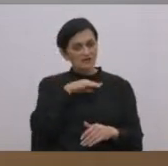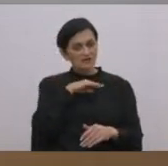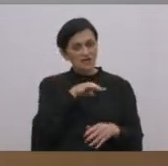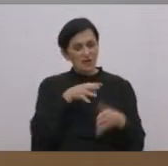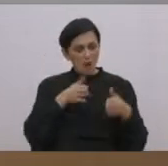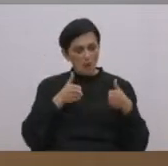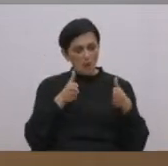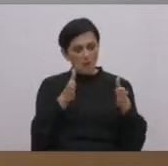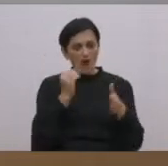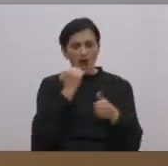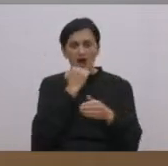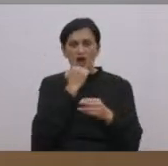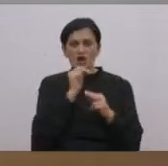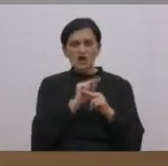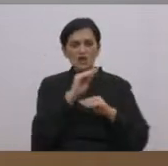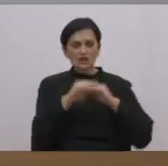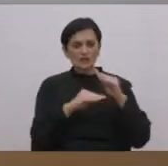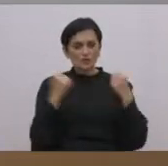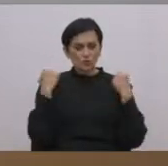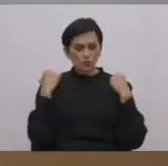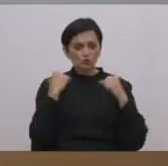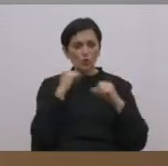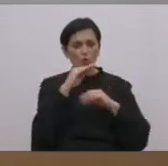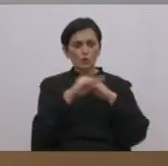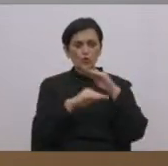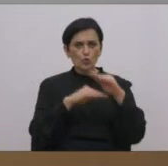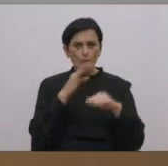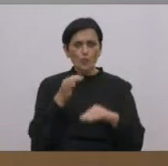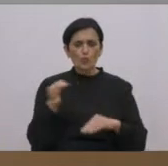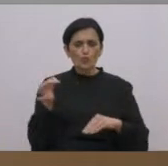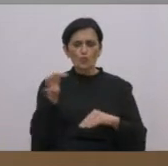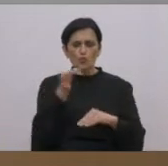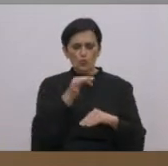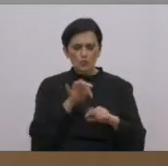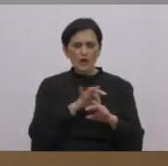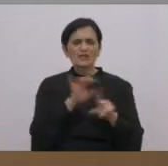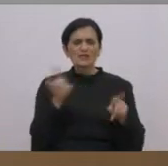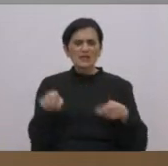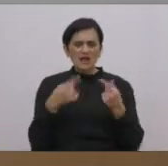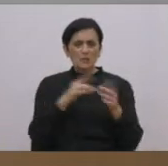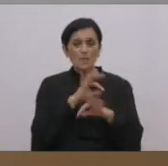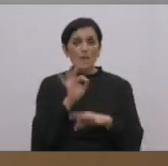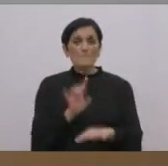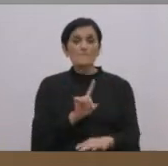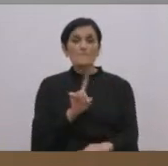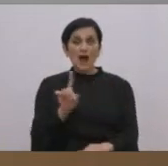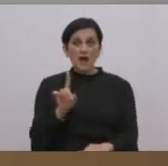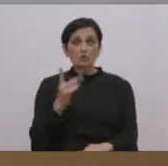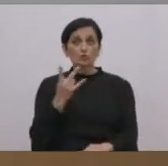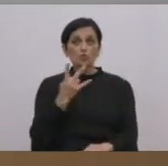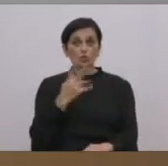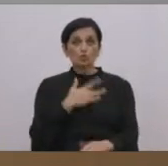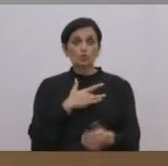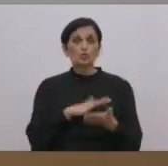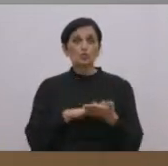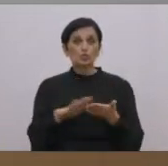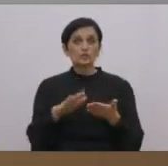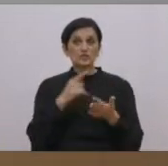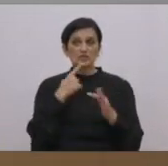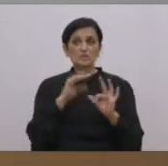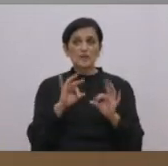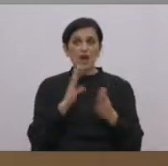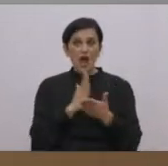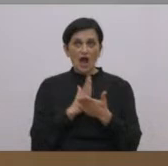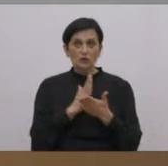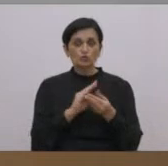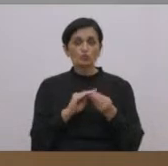ინფრასტრუქტურის მოწყობა ქვეყნის მასშტაბით, ურბანული განახლების პროექტები, მაგრამ Acasă sunt amicot gulțpel, nu ar să văd